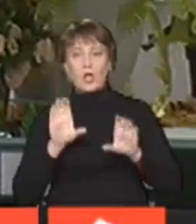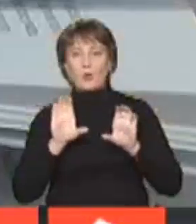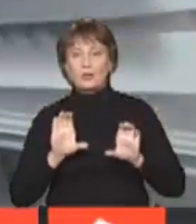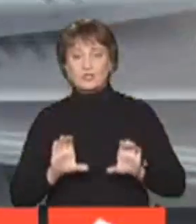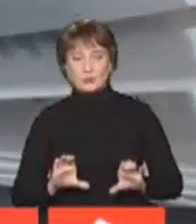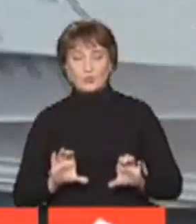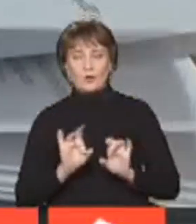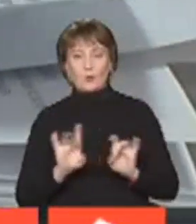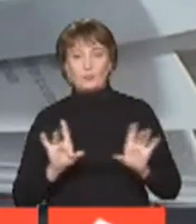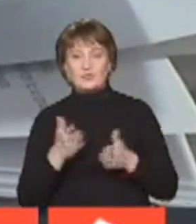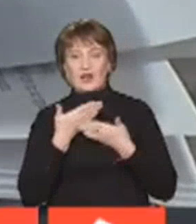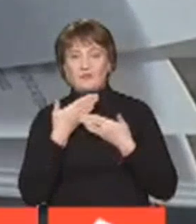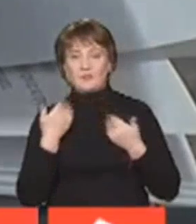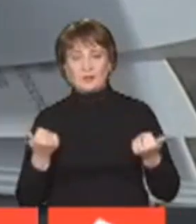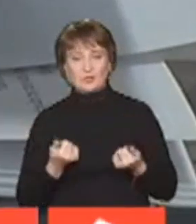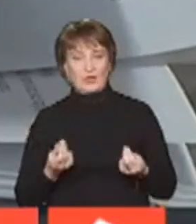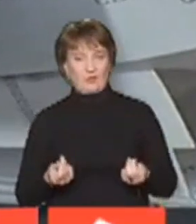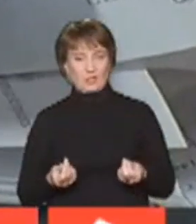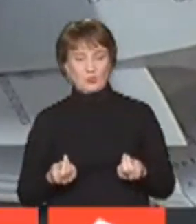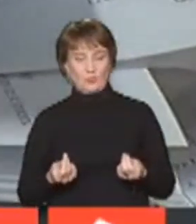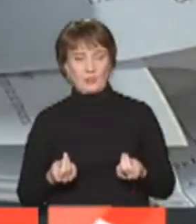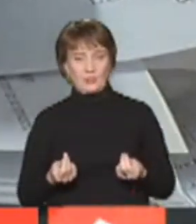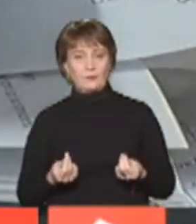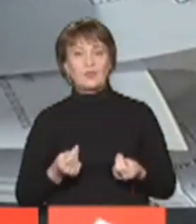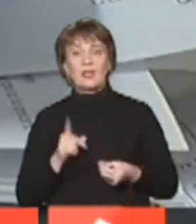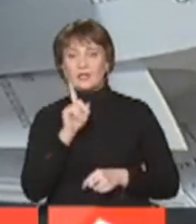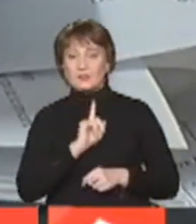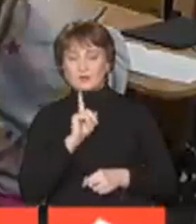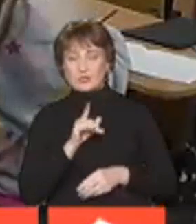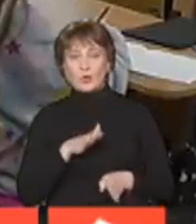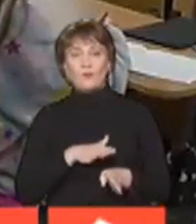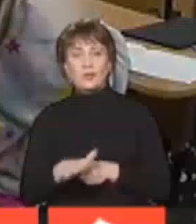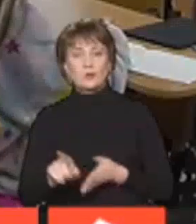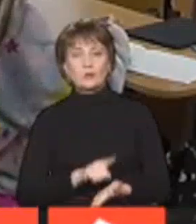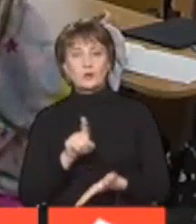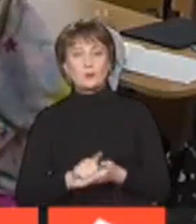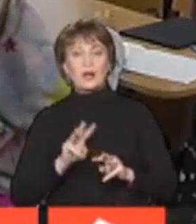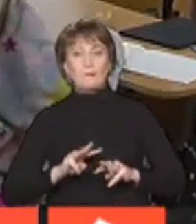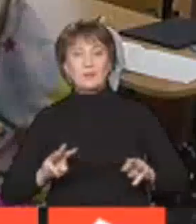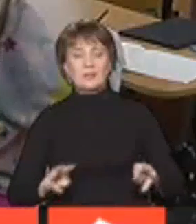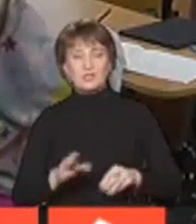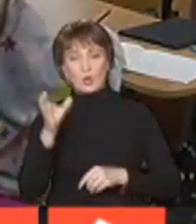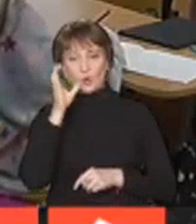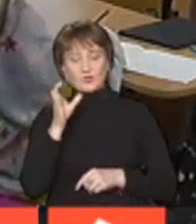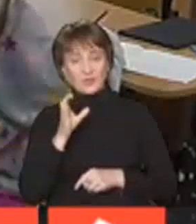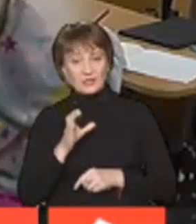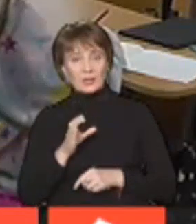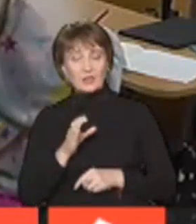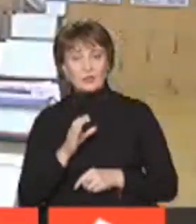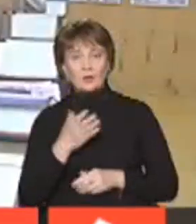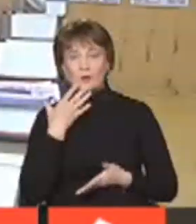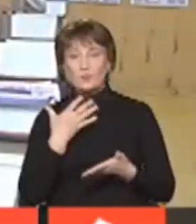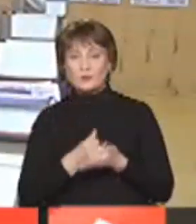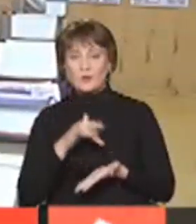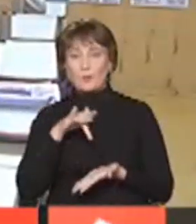пояснили відсутністю джерел фінансування. Водночас тимчасово виконувач обов'язків міністра освіти і науки Сергій Шкарлет у